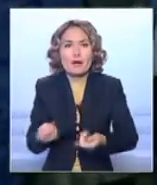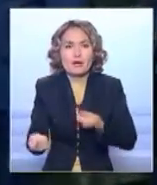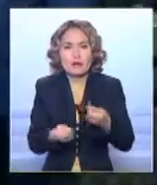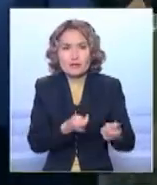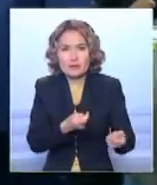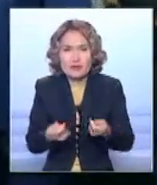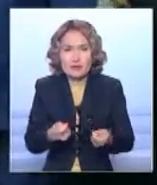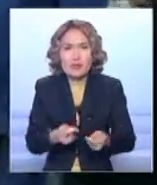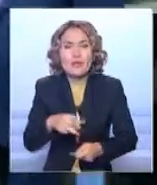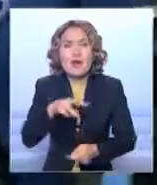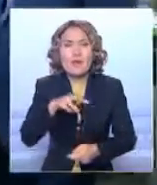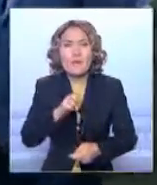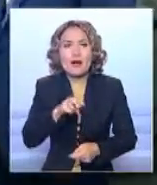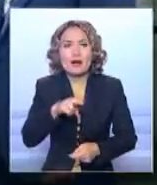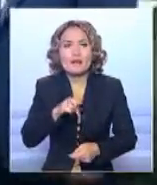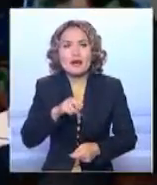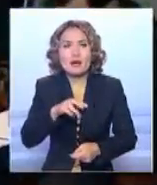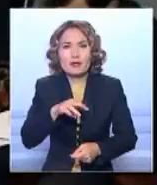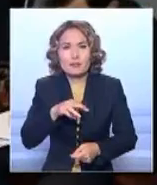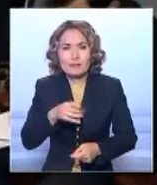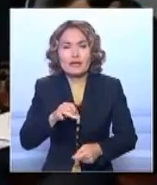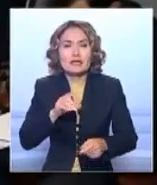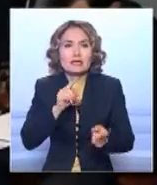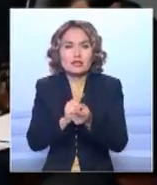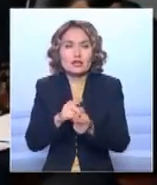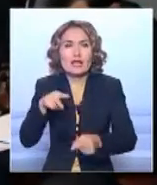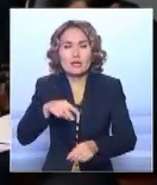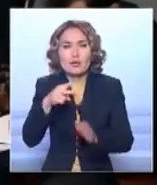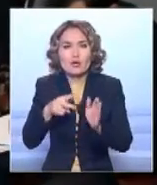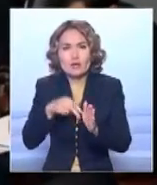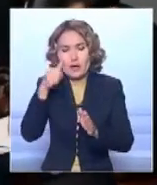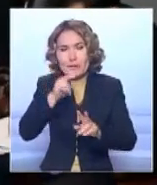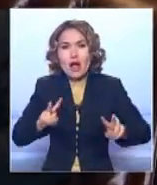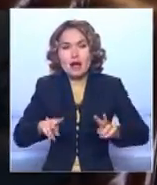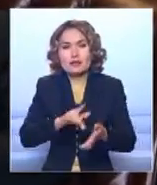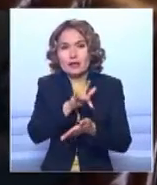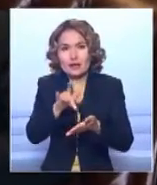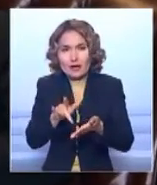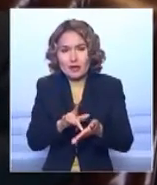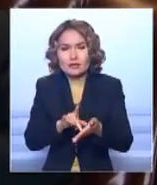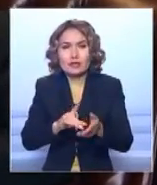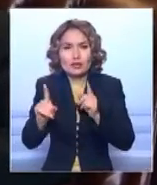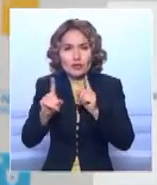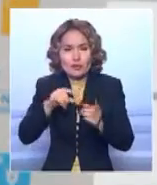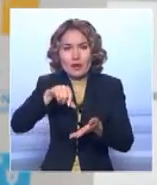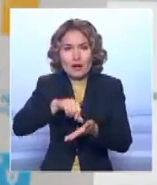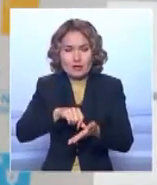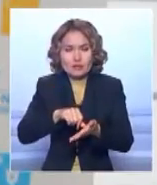Ияд Аль-Маданимен кездесуінде 2017 жылы Астанада өтетін саммитке дайындығы пысықталды.